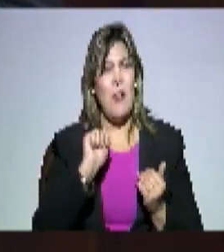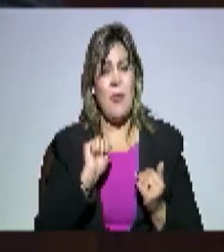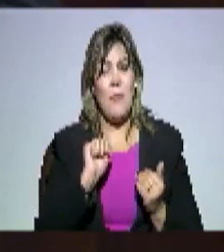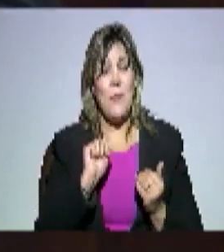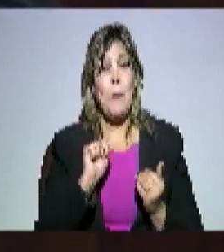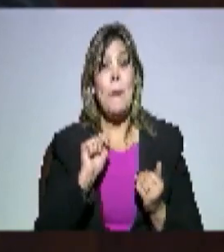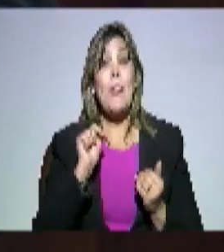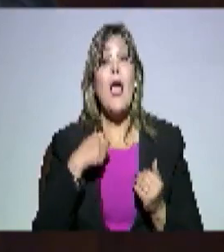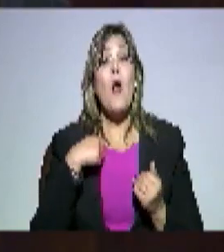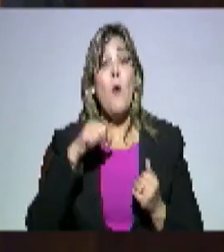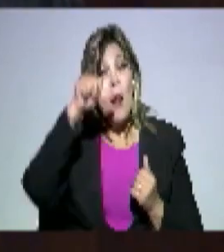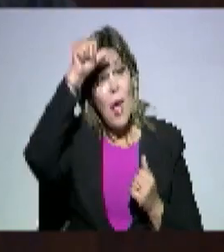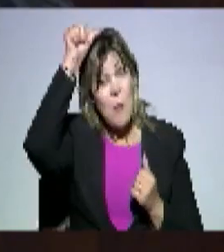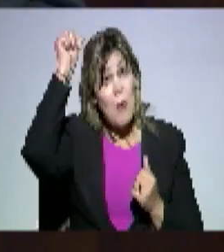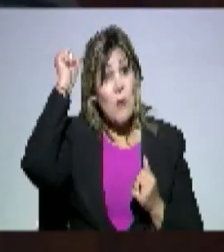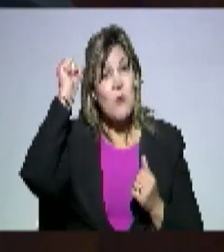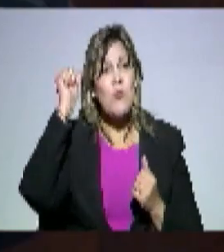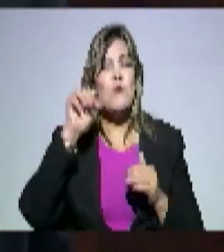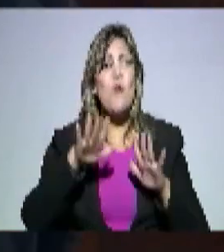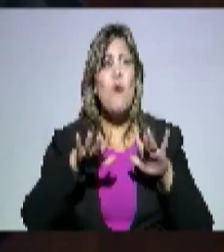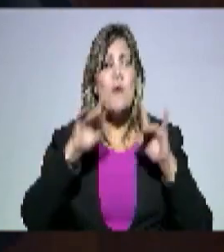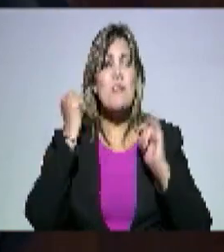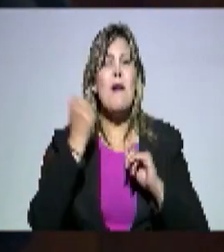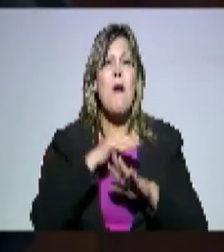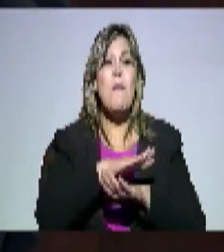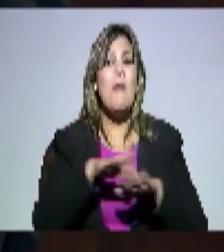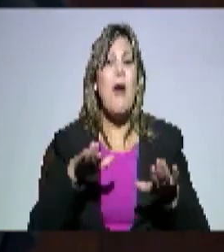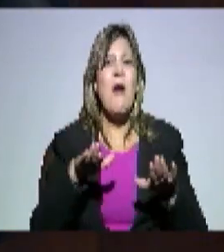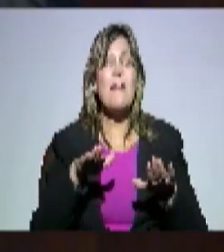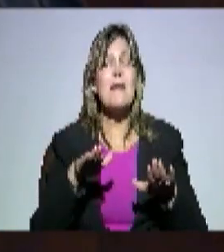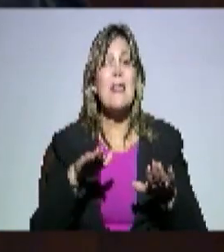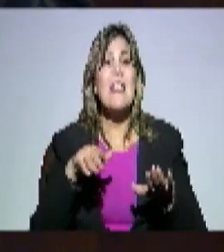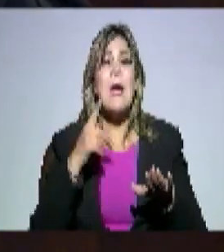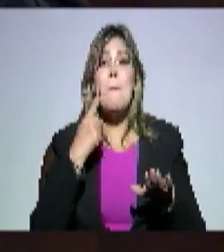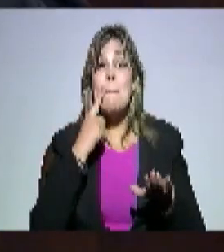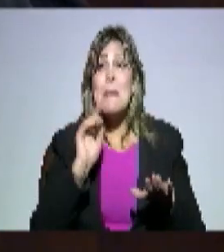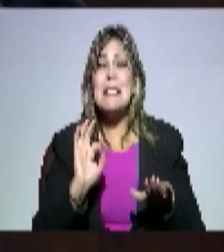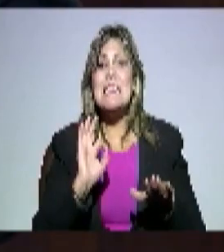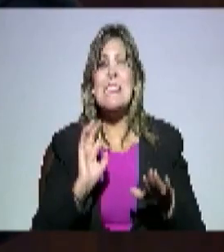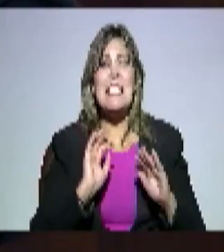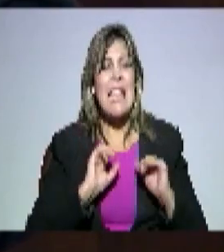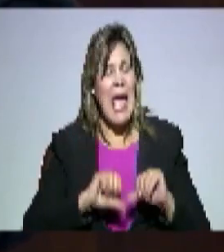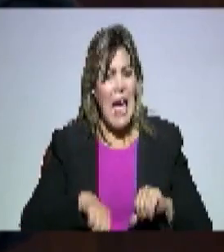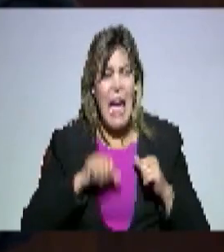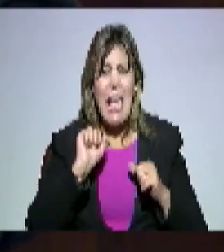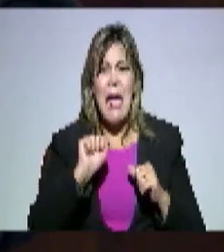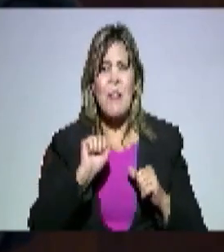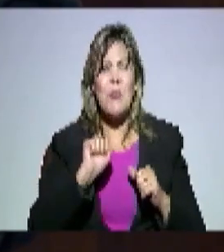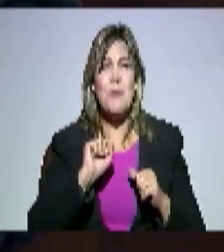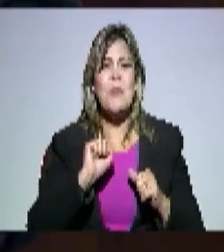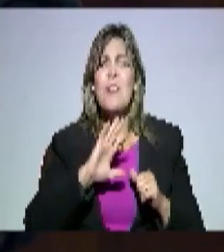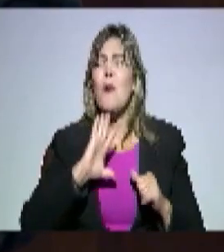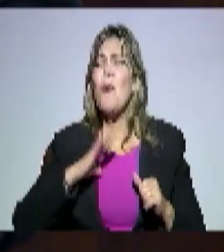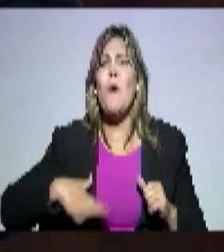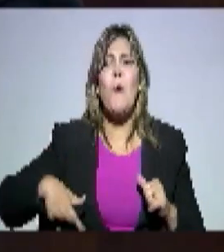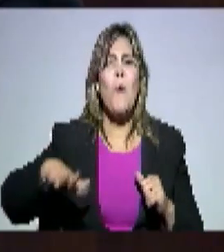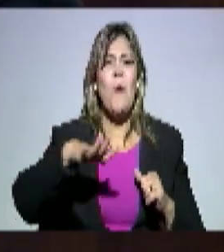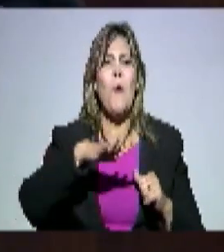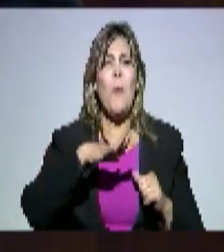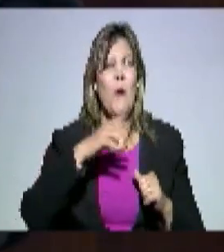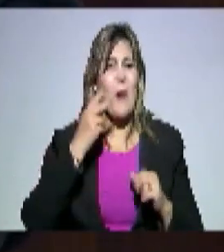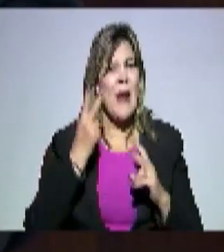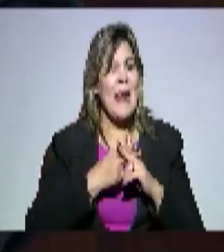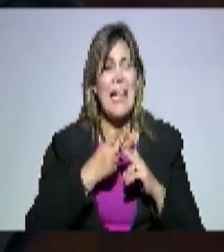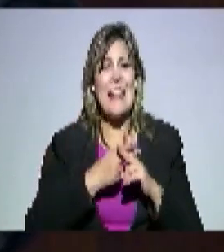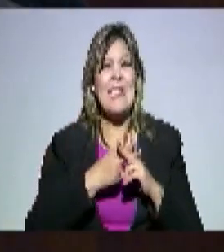القرن الرابع الميلادي لكن اثره قوي جدا وخلى ناس بالالاف وجاسر